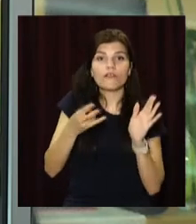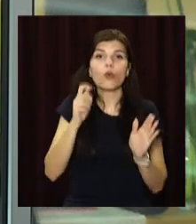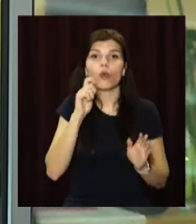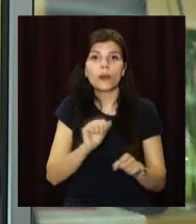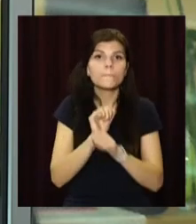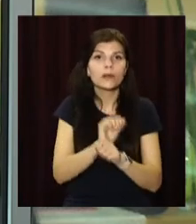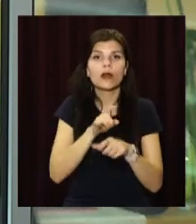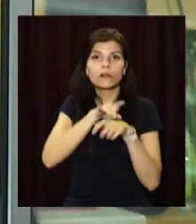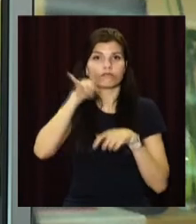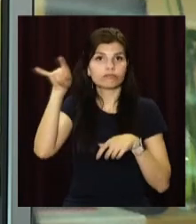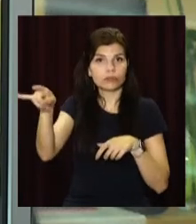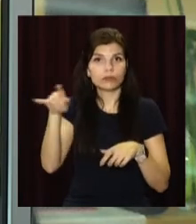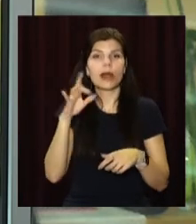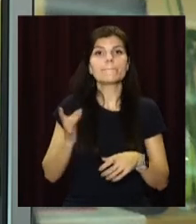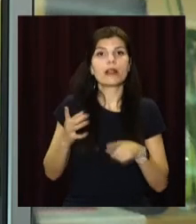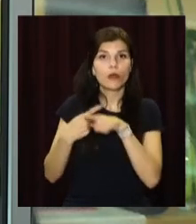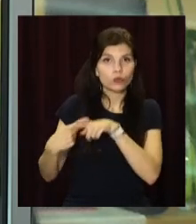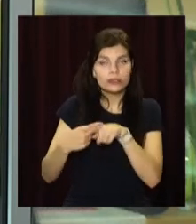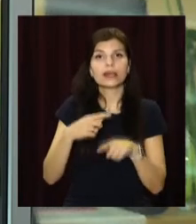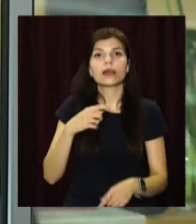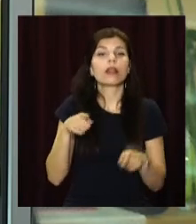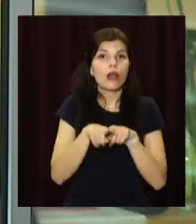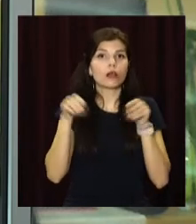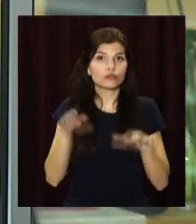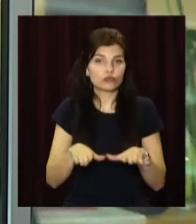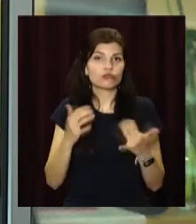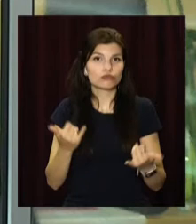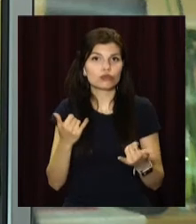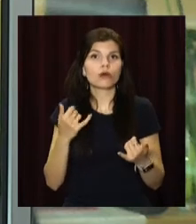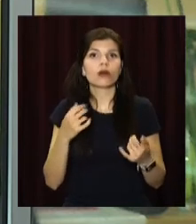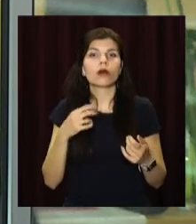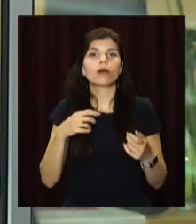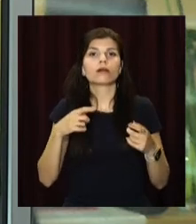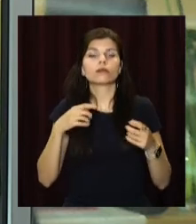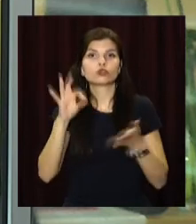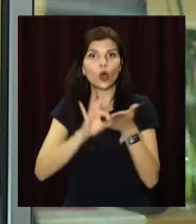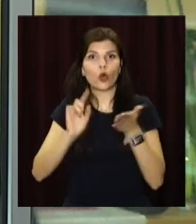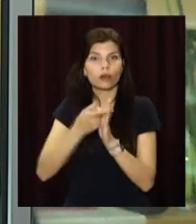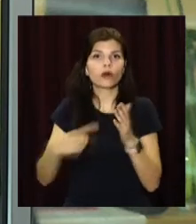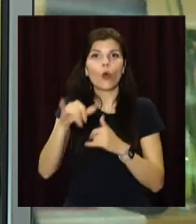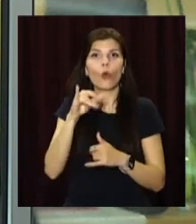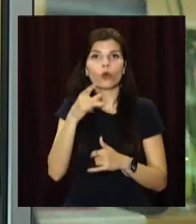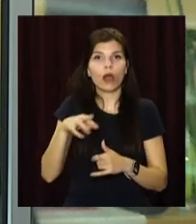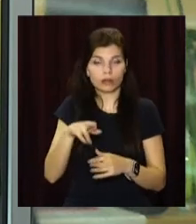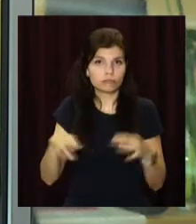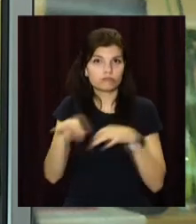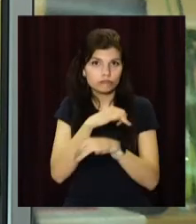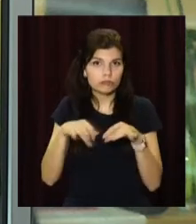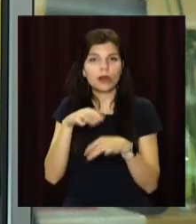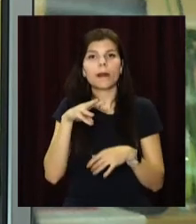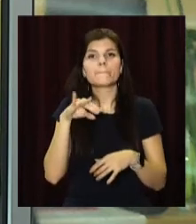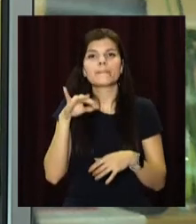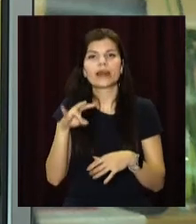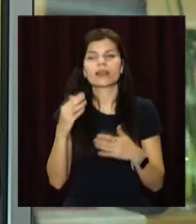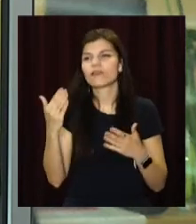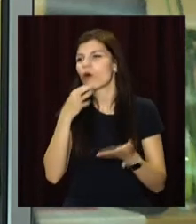з Білоруссю. Таке рішення ухвалив сьогодні на позачерговому засіданні уряд і доручив Мінінфраструктури,